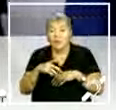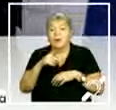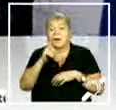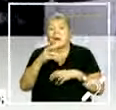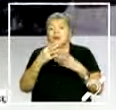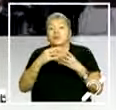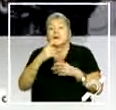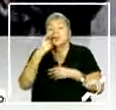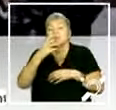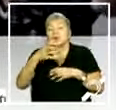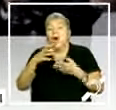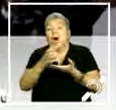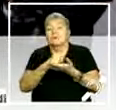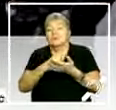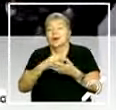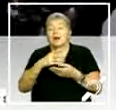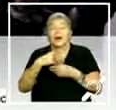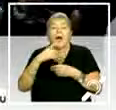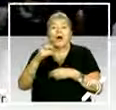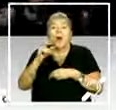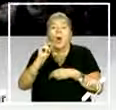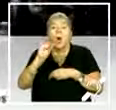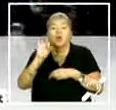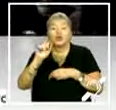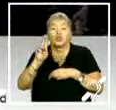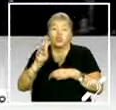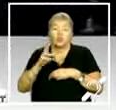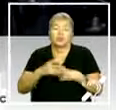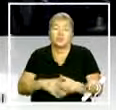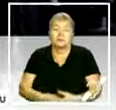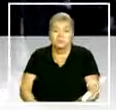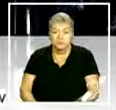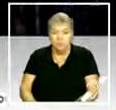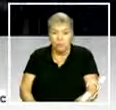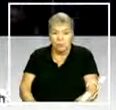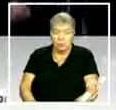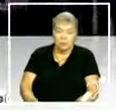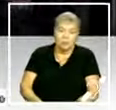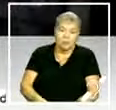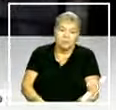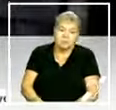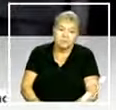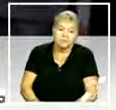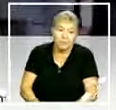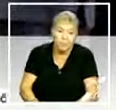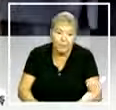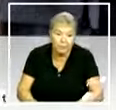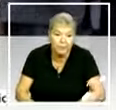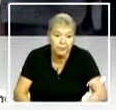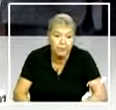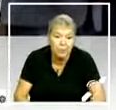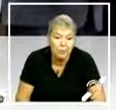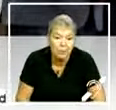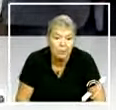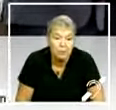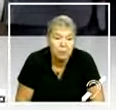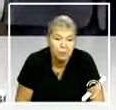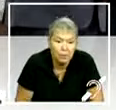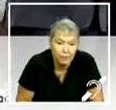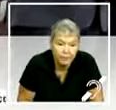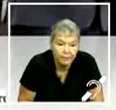sesiuni a adunării generale ONU. For us it's very important that all our words, all our messages will